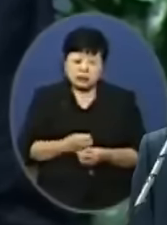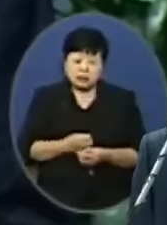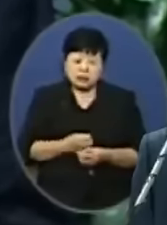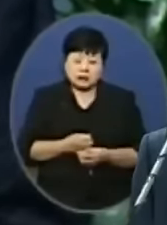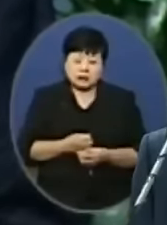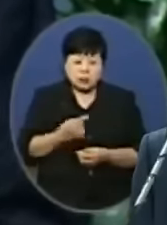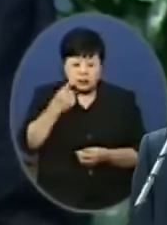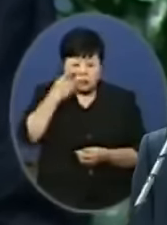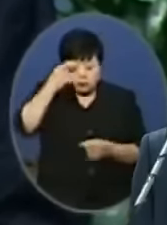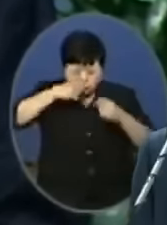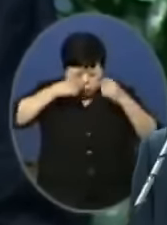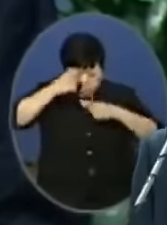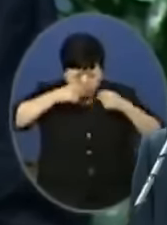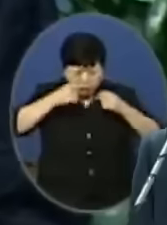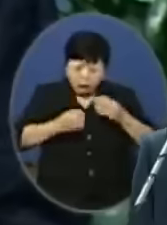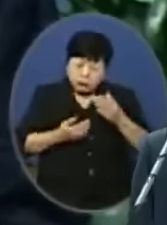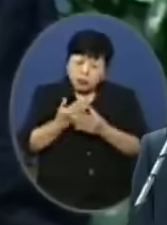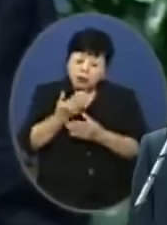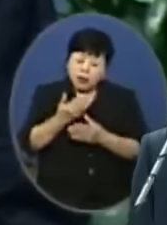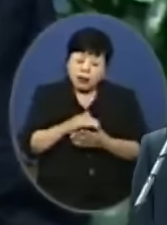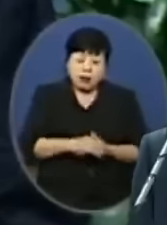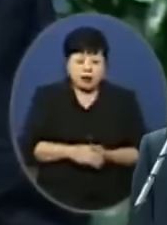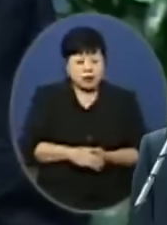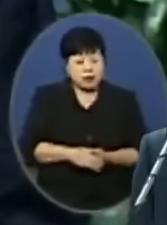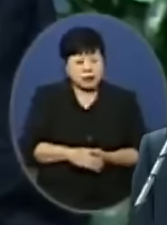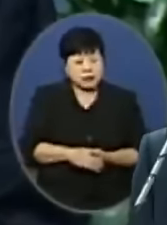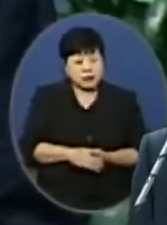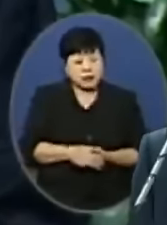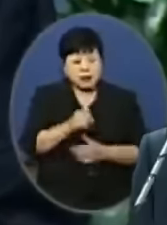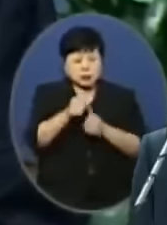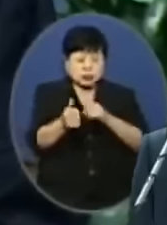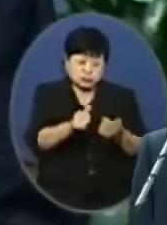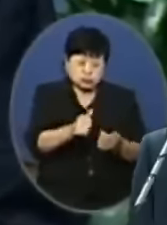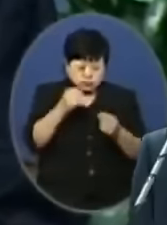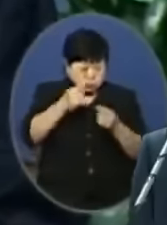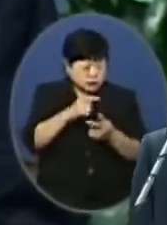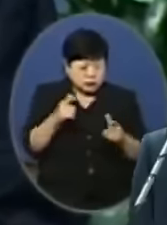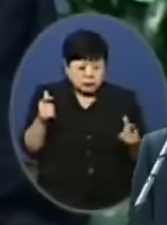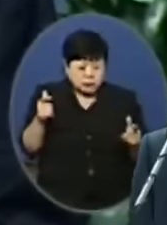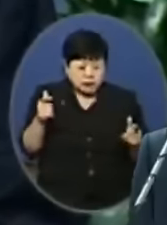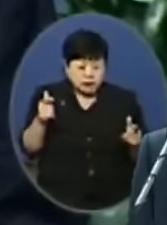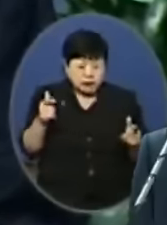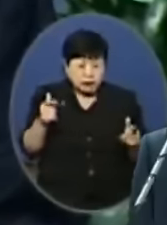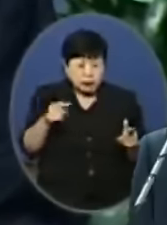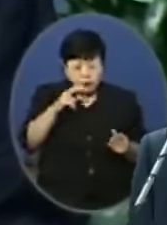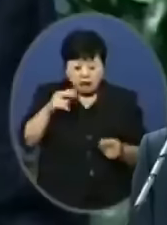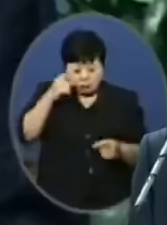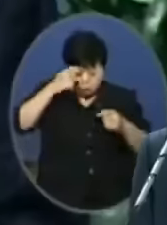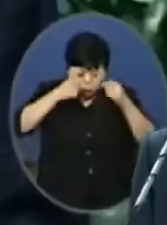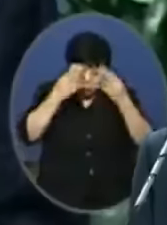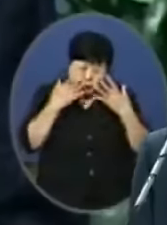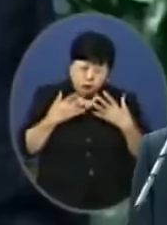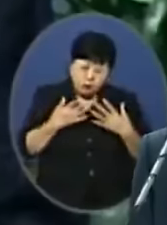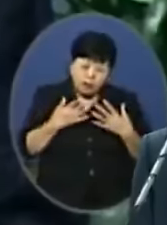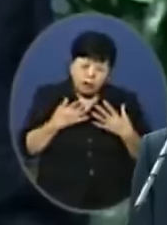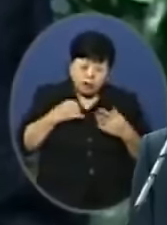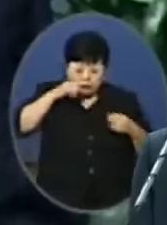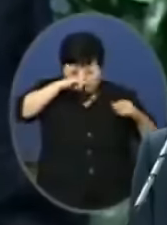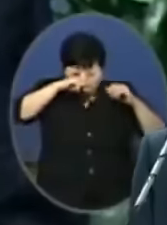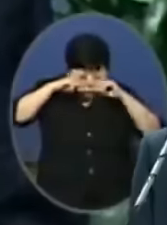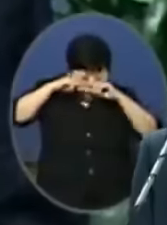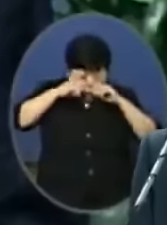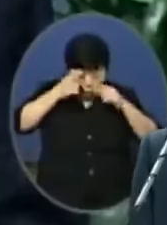아, 그리고 눈에서 눈물이 펑펑 쏟아지는데 이거 조상이 죽어도 안 울었는데 이렇게 눈물이 나올 수 있는 따가다 눈물이